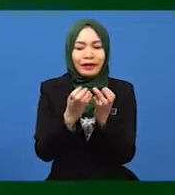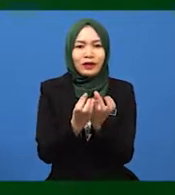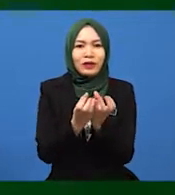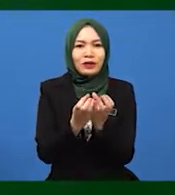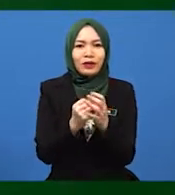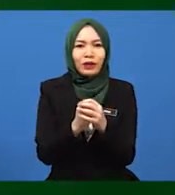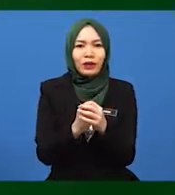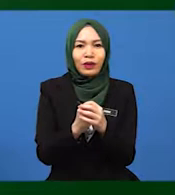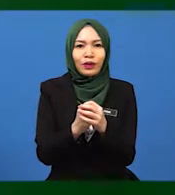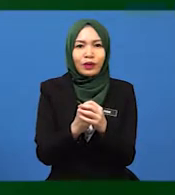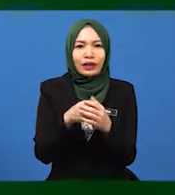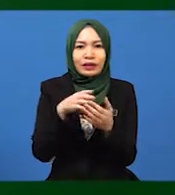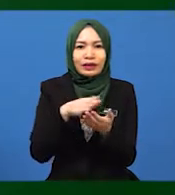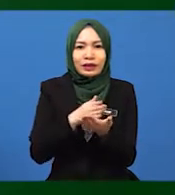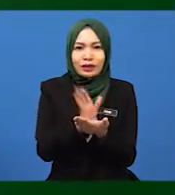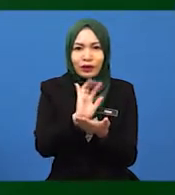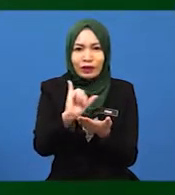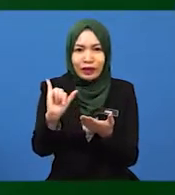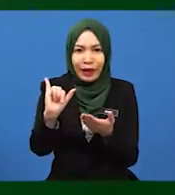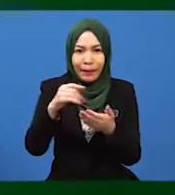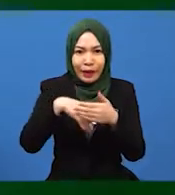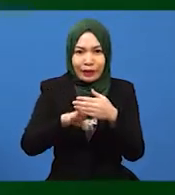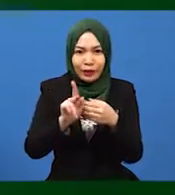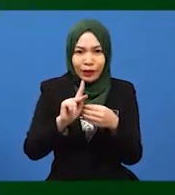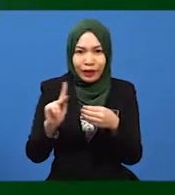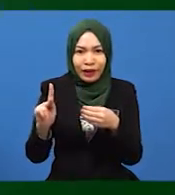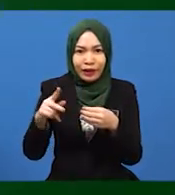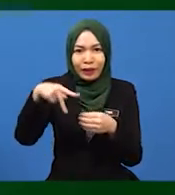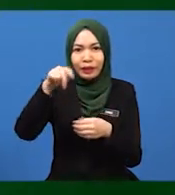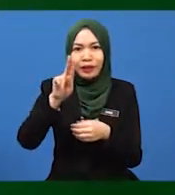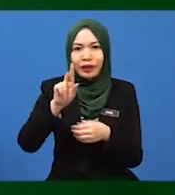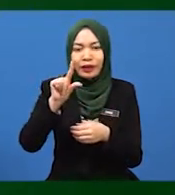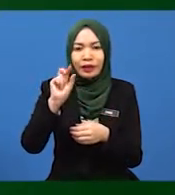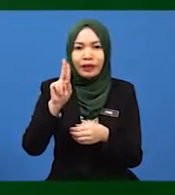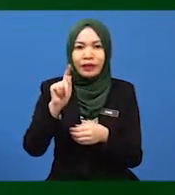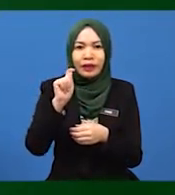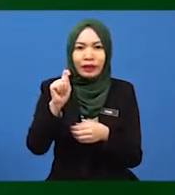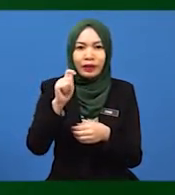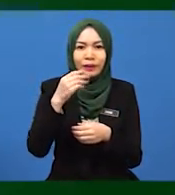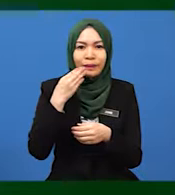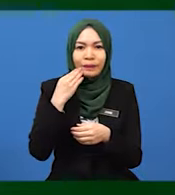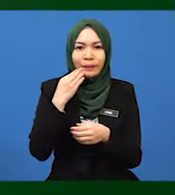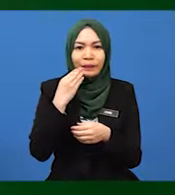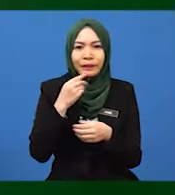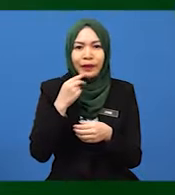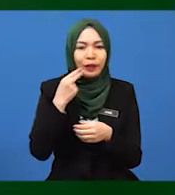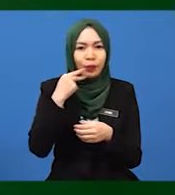Seterusnya, sila masukkan pulut yang telah dimasak ke dalam kelongsong.